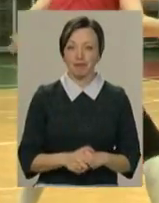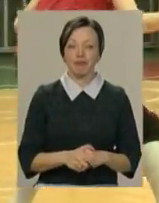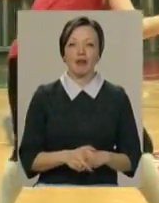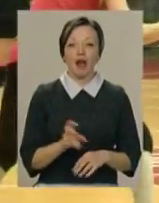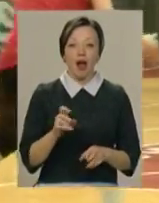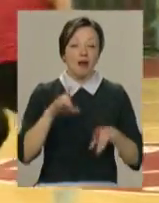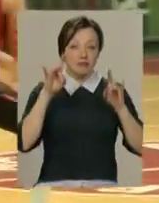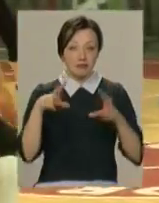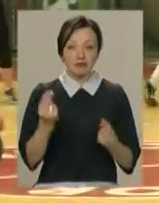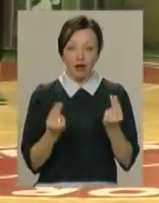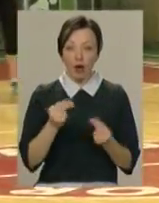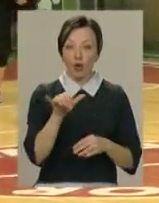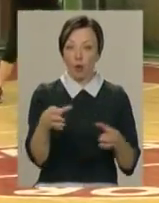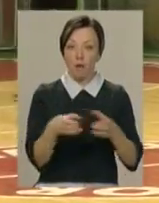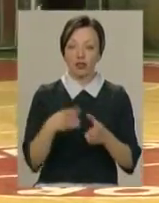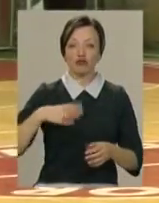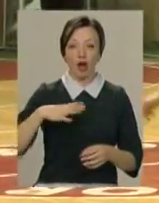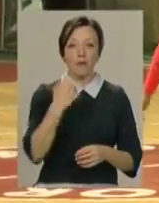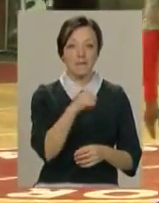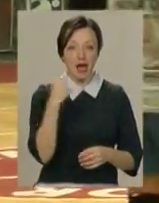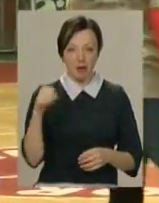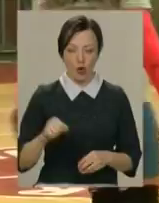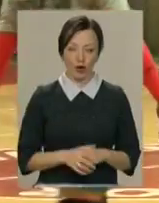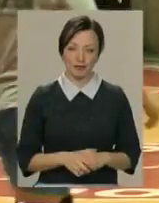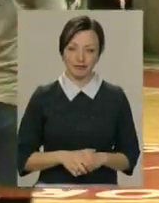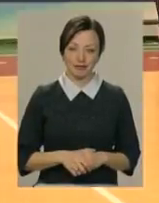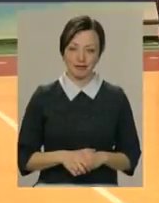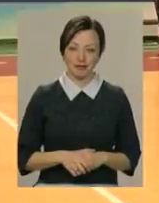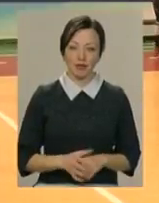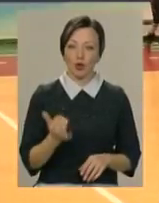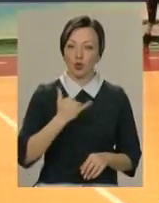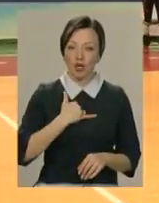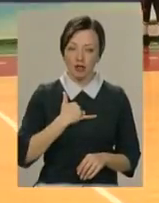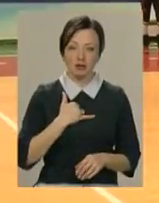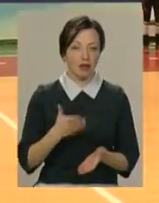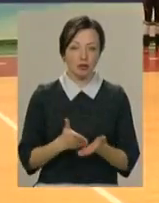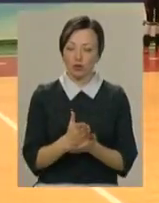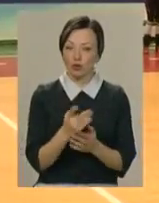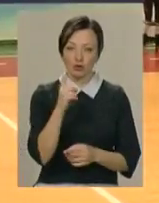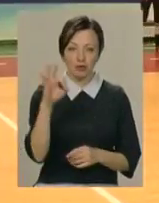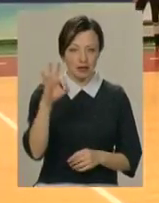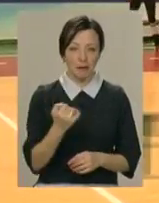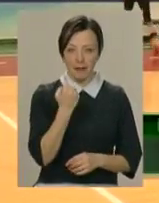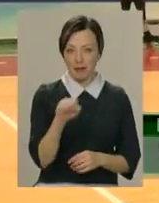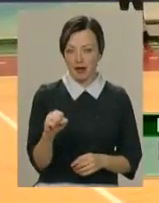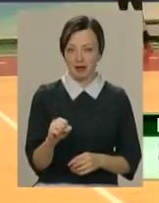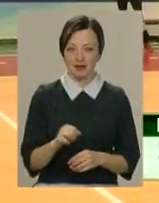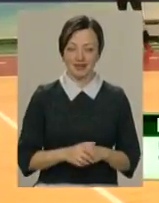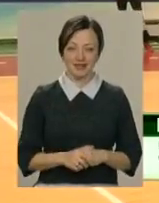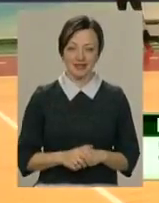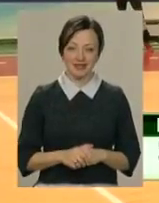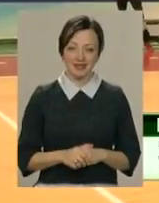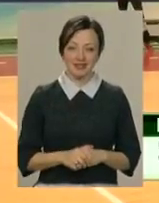ігрову непередбачуваність, у новаторі чекають перемог, каже Інна Деніна. У нас настрой однозначно один, це победа, це